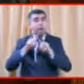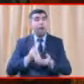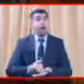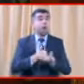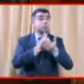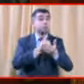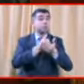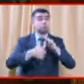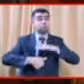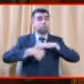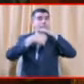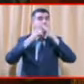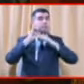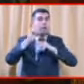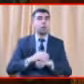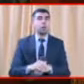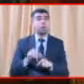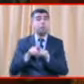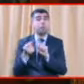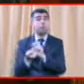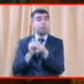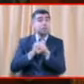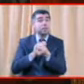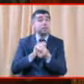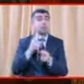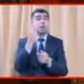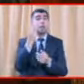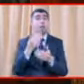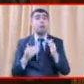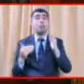لهذه المؤسسات، حيث انتقلت من